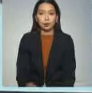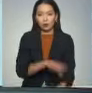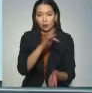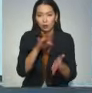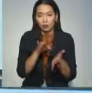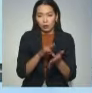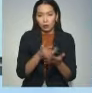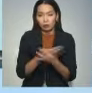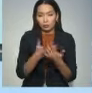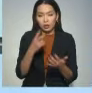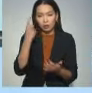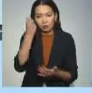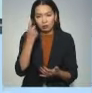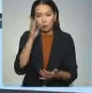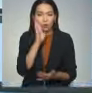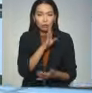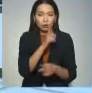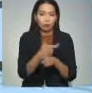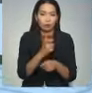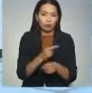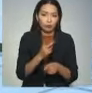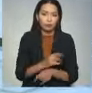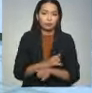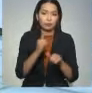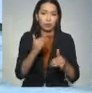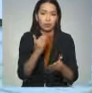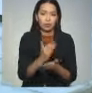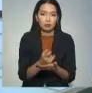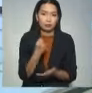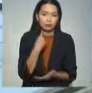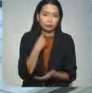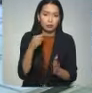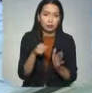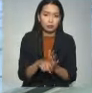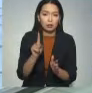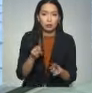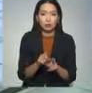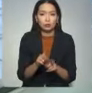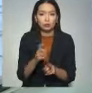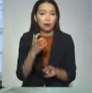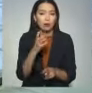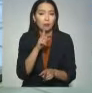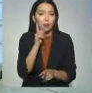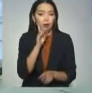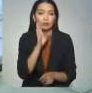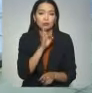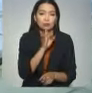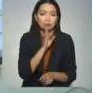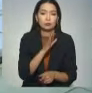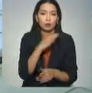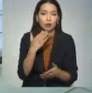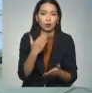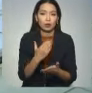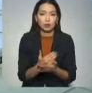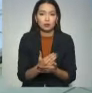Елімізде ішімдікке тәуелді әйелдер саны екі есеге өсті. Сорақысы сол, олардың арасында әлі бала көтермеген бойжеткен көп. Олар бесік тербетіп